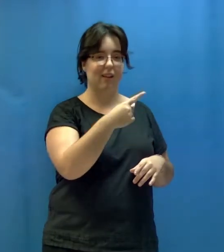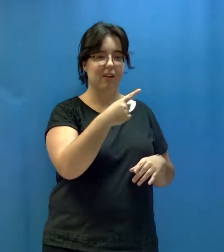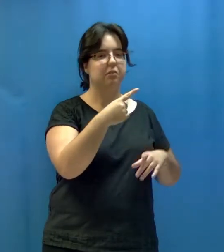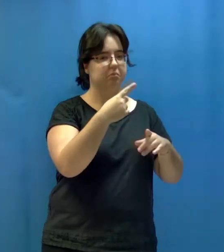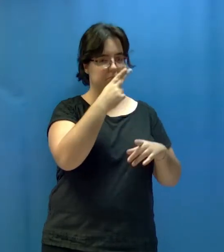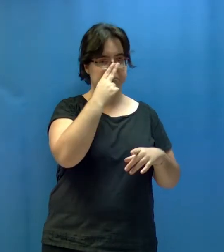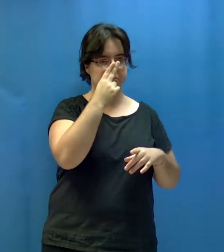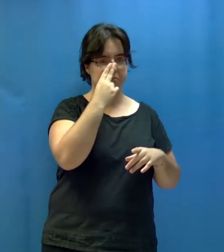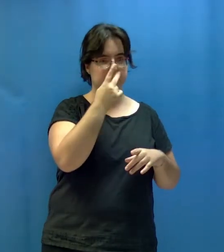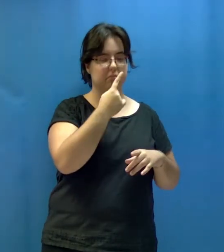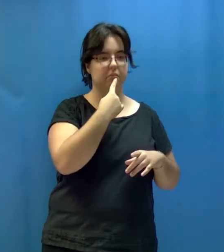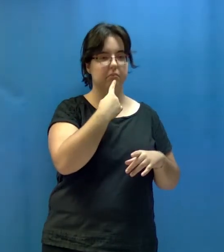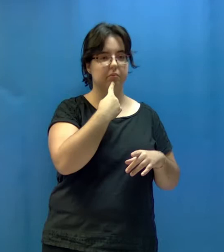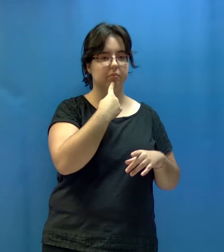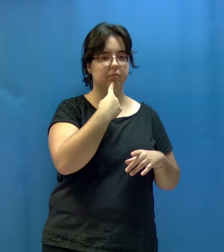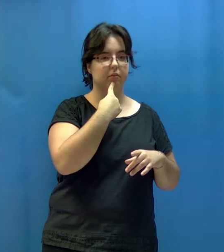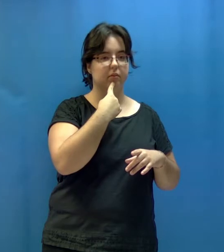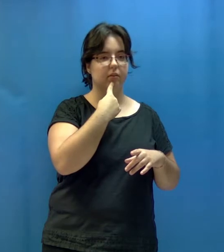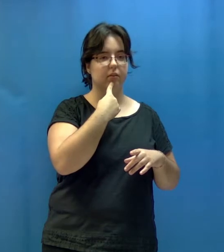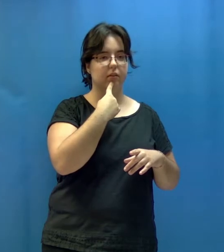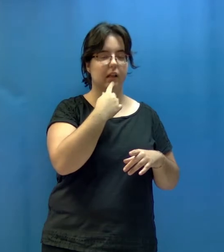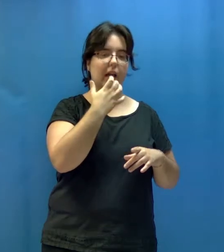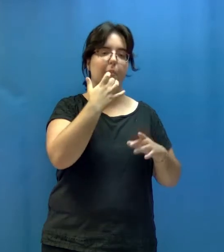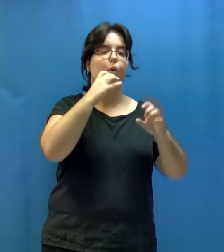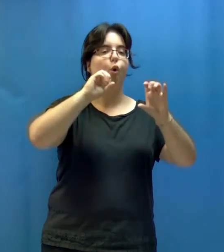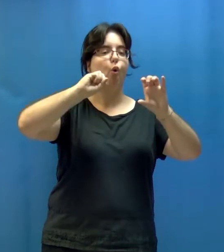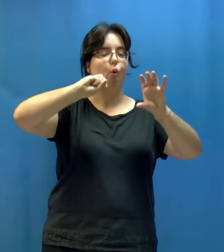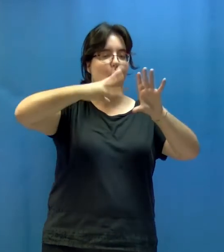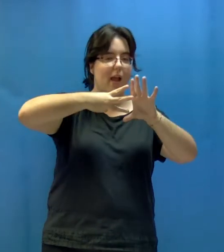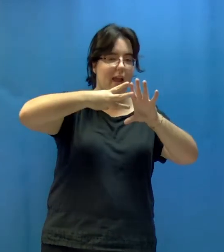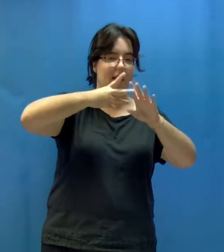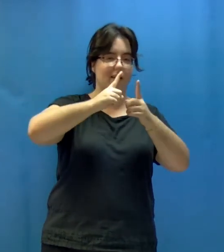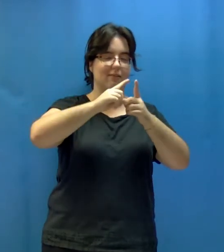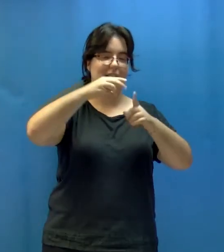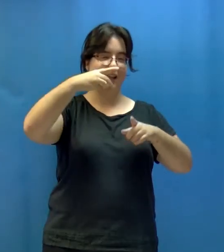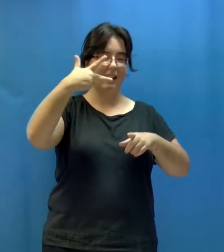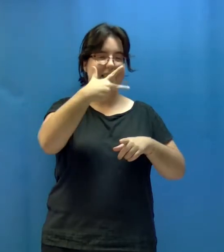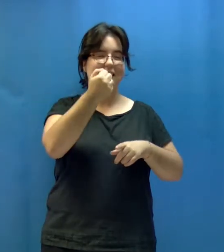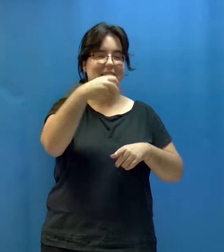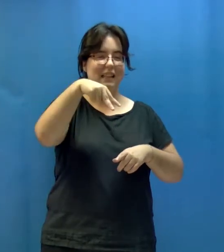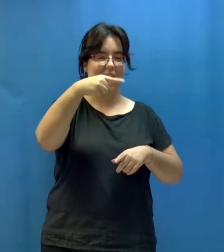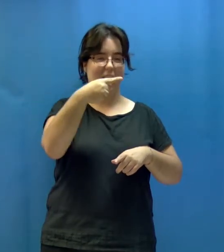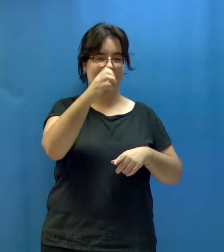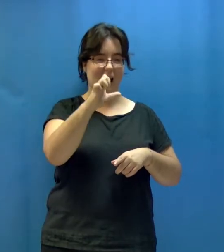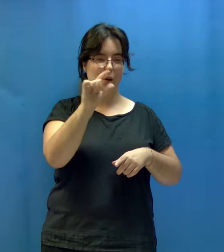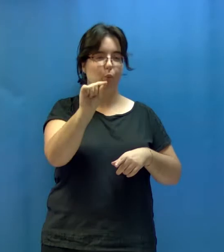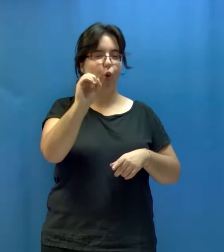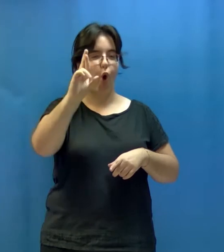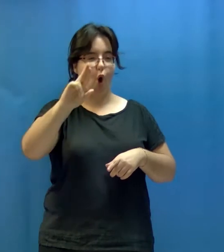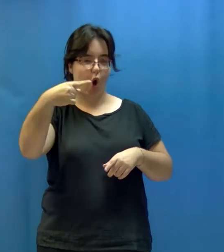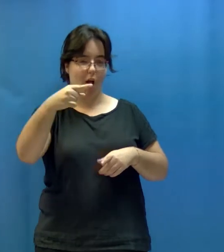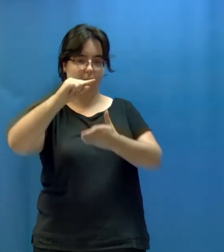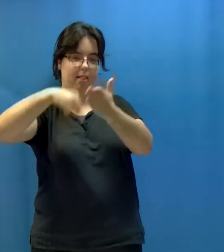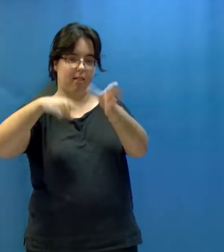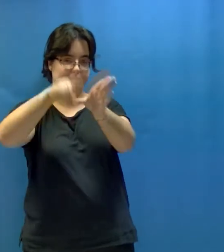és la de signar en algunes plataformes tipus change.org, que segurament la concurrència coneixerà. Recentment el senyor Pérez Macián ha signat en la